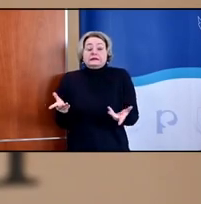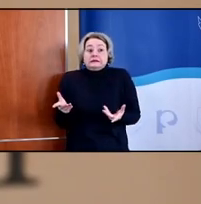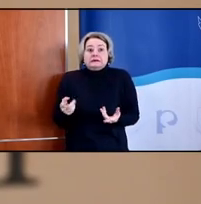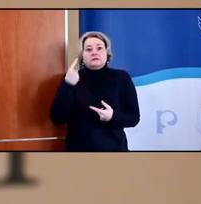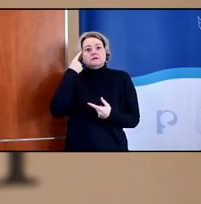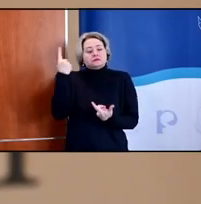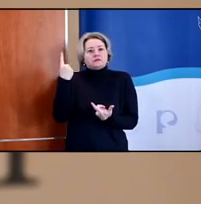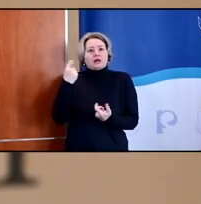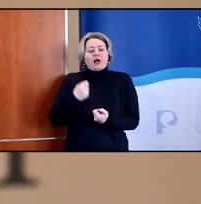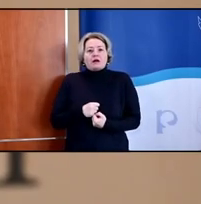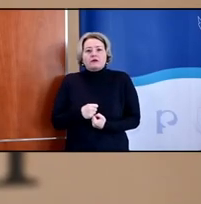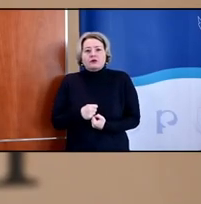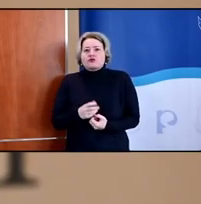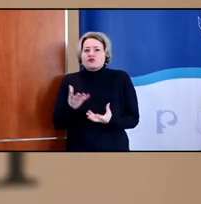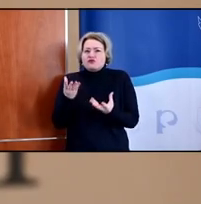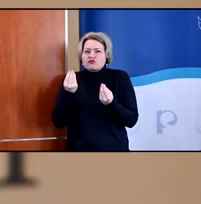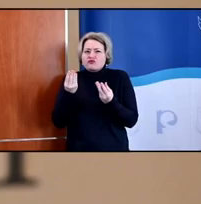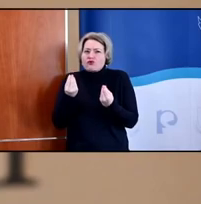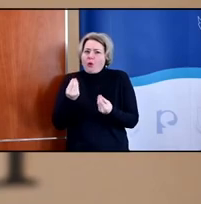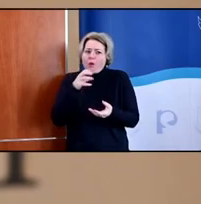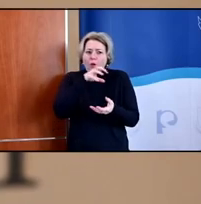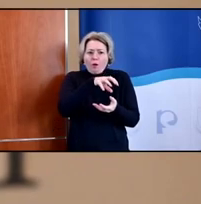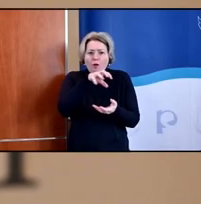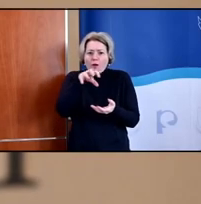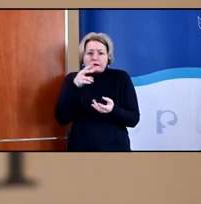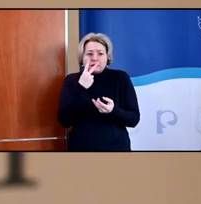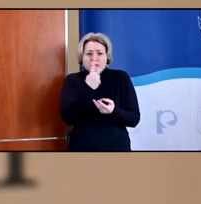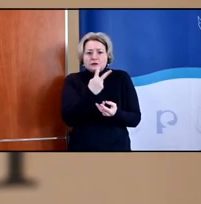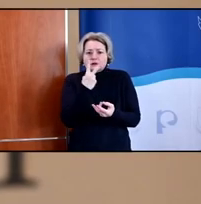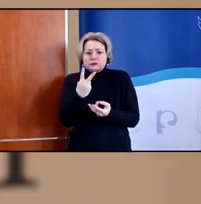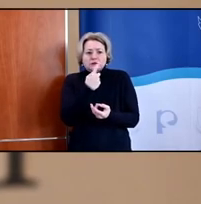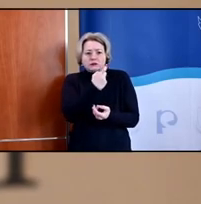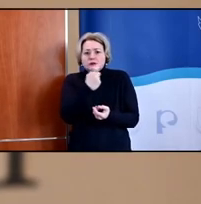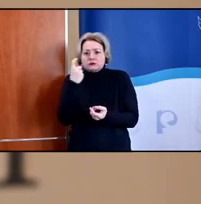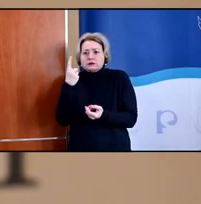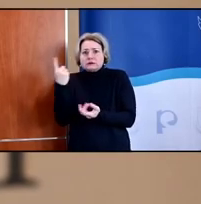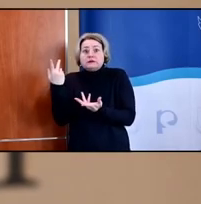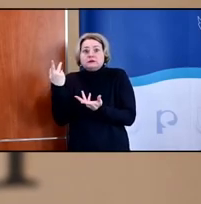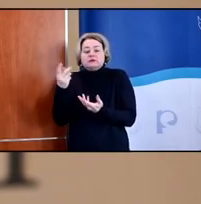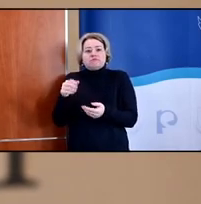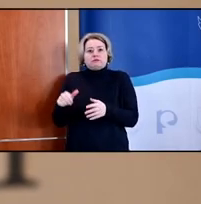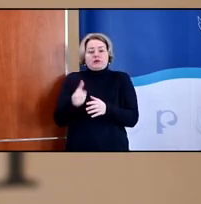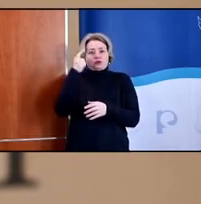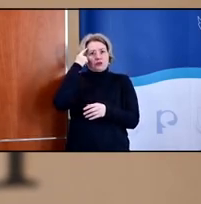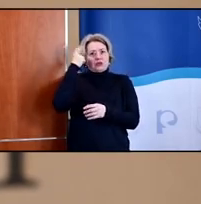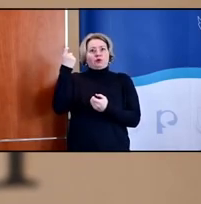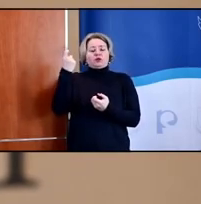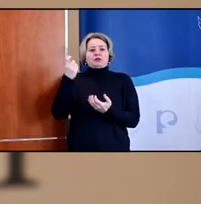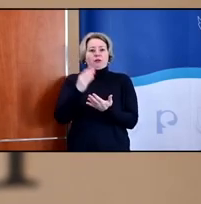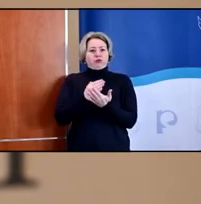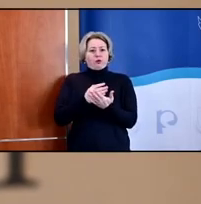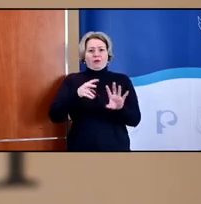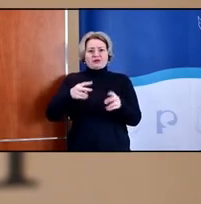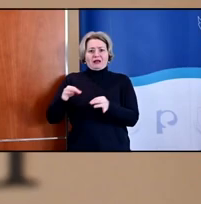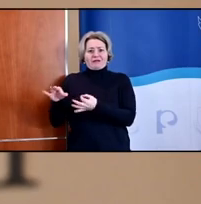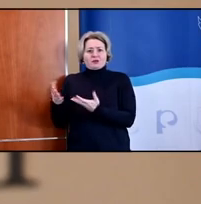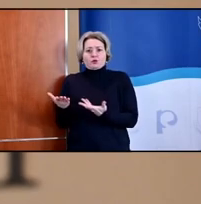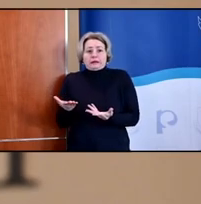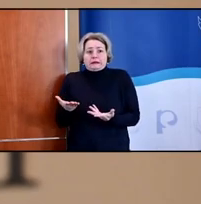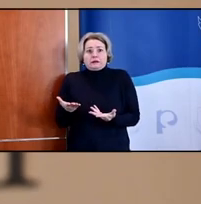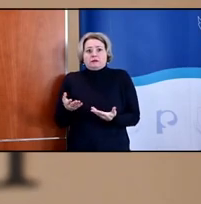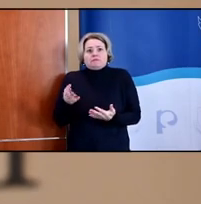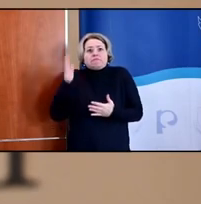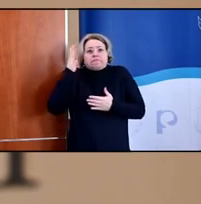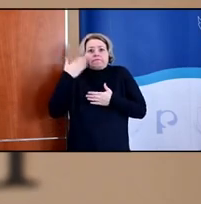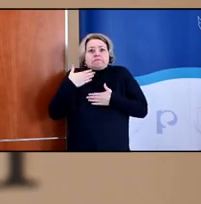sokféle olyan tényezőre kell figyelni ami elsőre nem biztos hogy az embernek eszébe jut amikor szervez egy programot eseményt